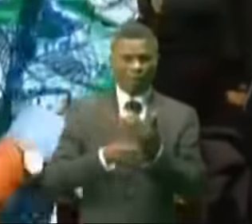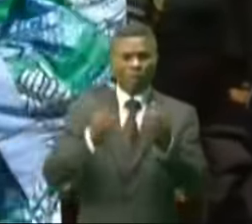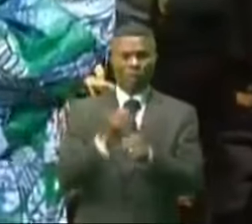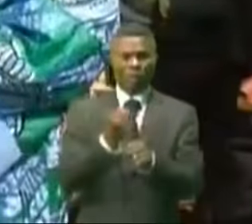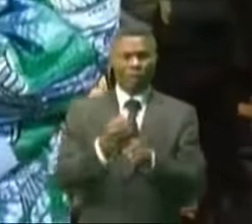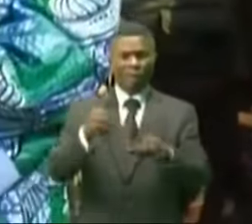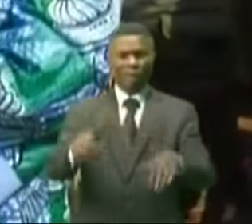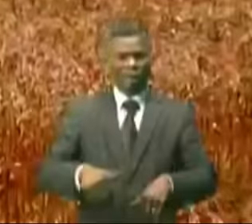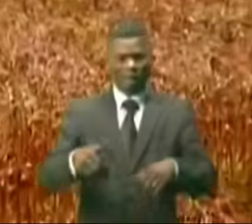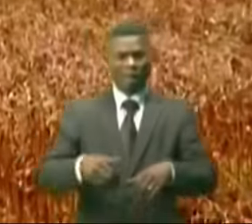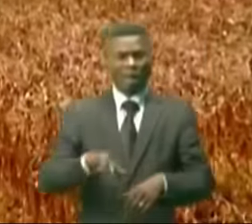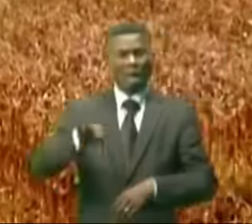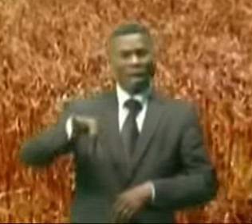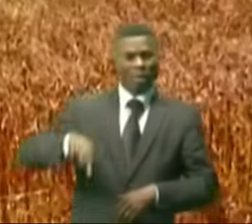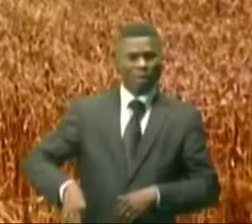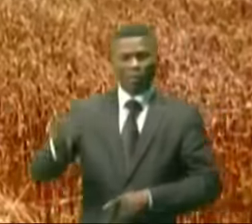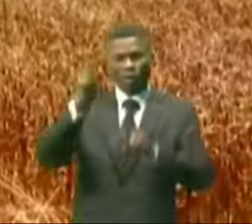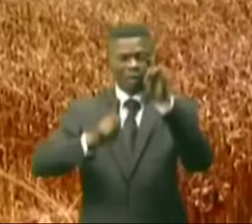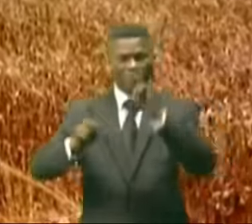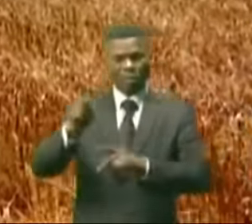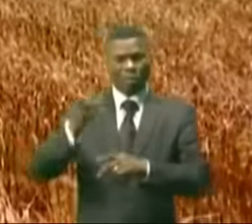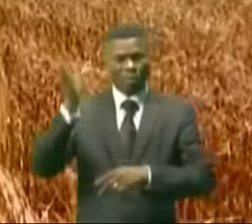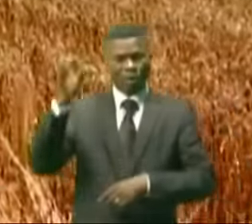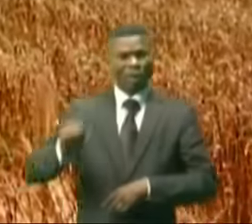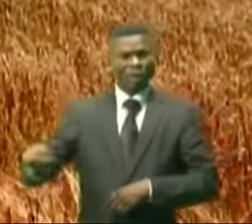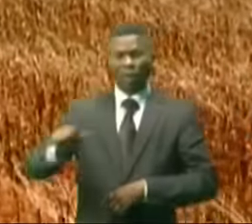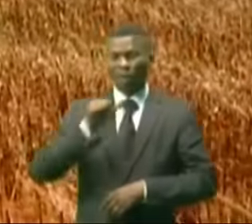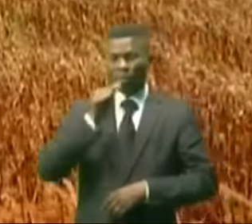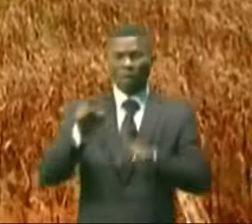non seulement bénéfique pour la population du secteur de Lulu,